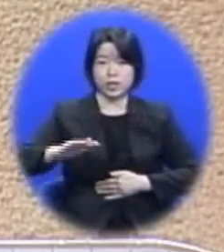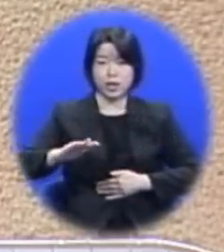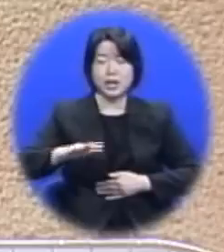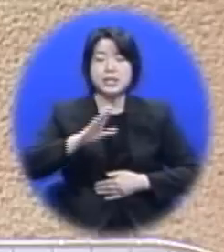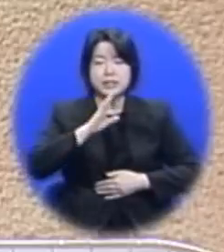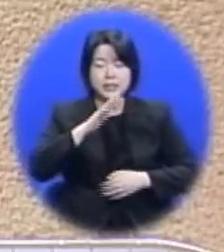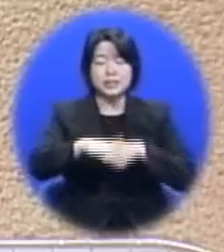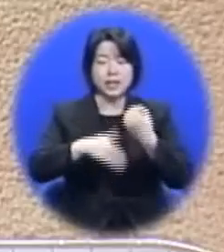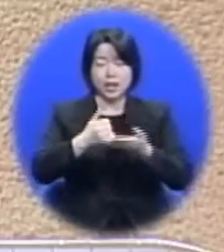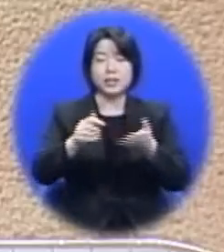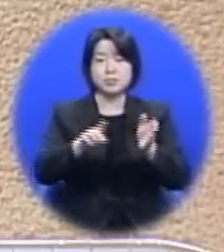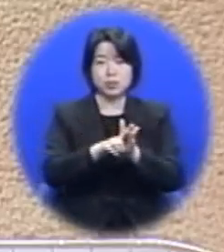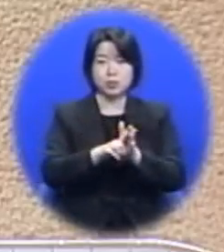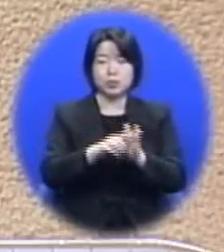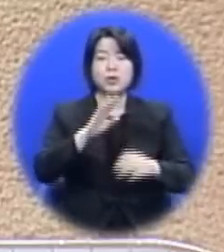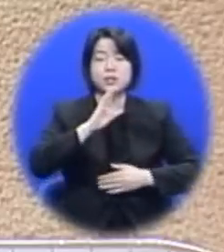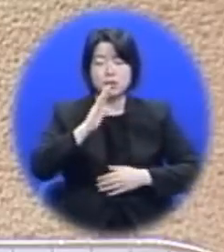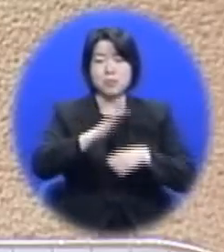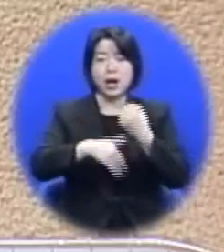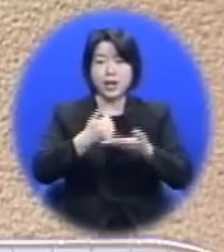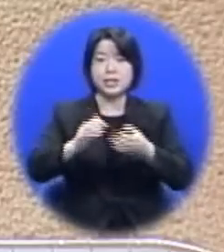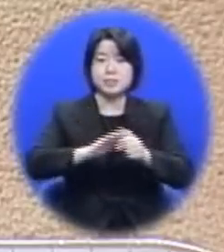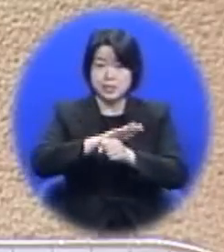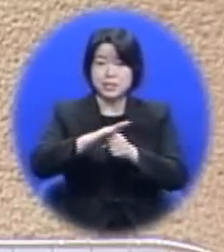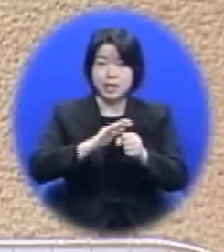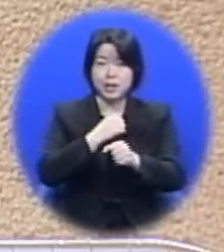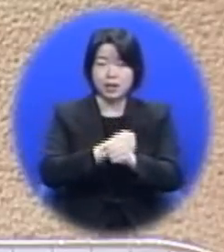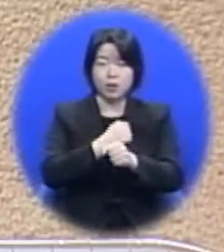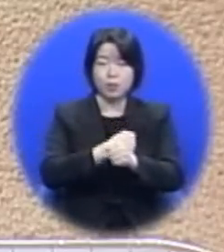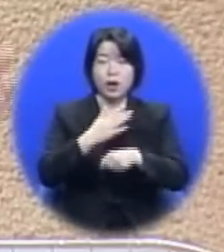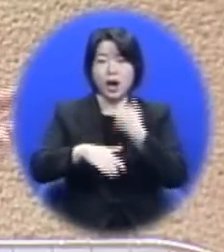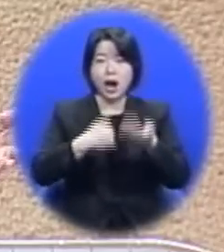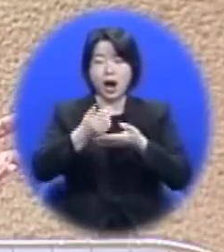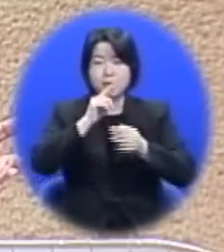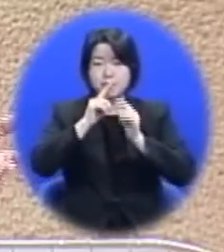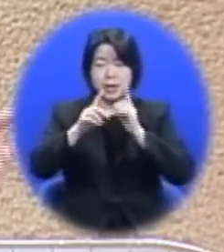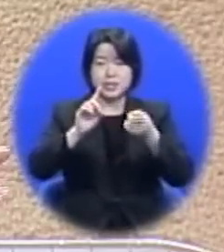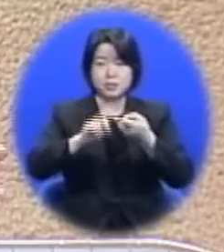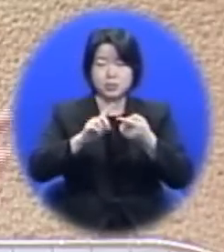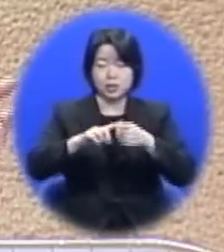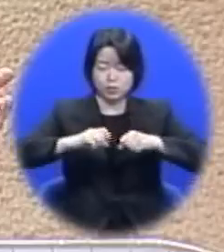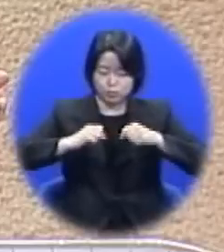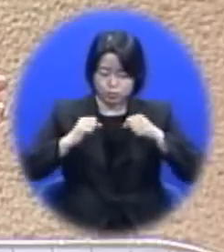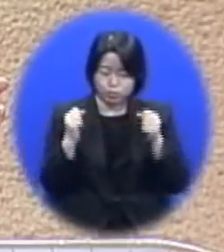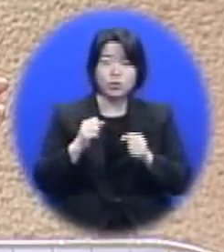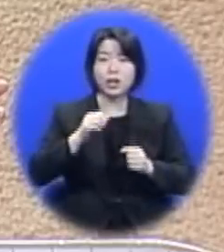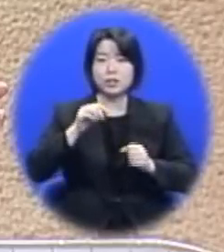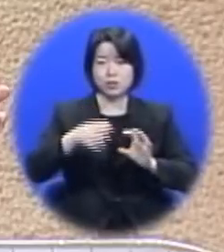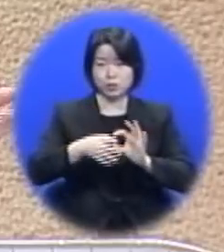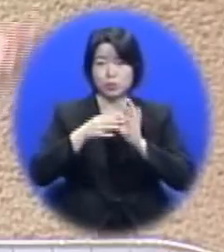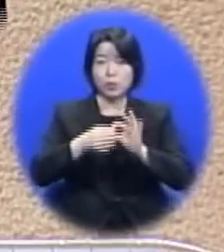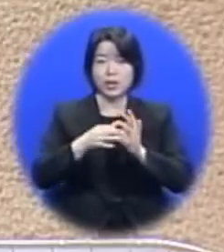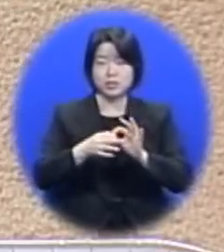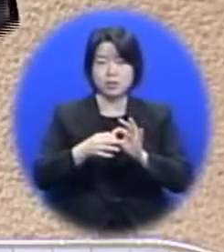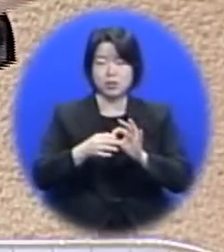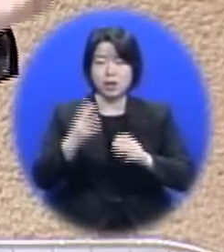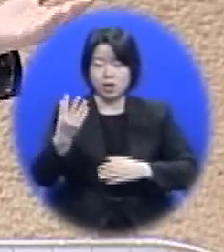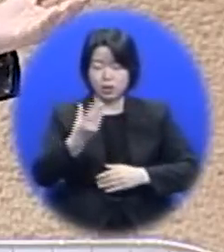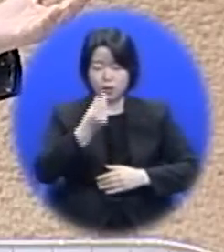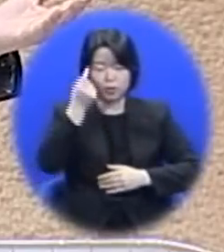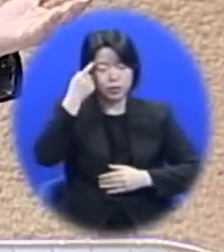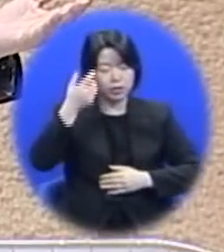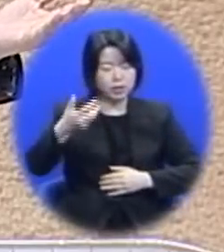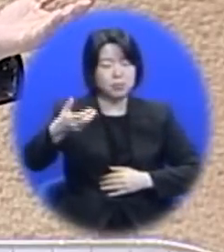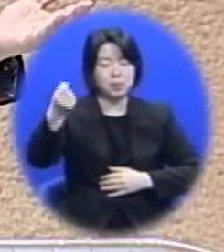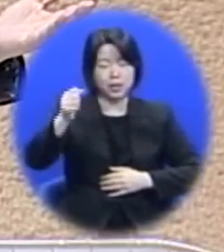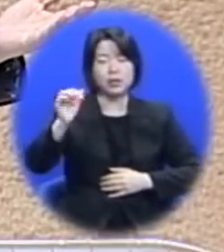믿고 정말 하나님을 사랑하고 하나님의 말씀대로 순종하는 것을 통해서 거룩히 여김을